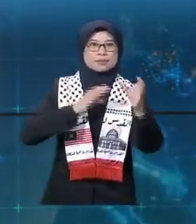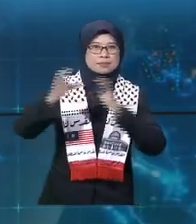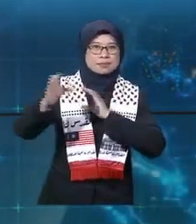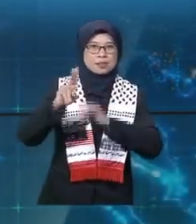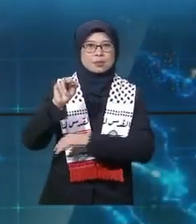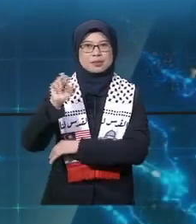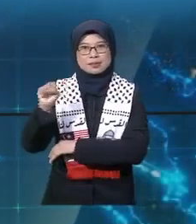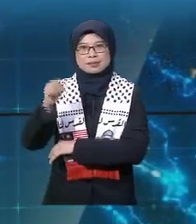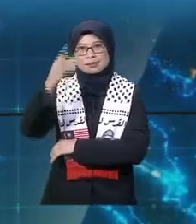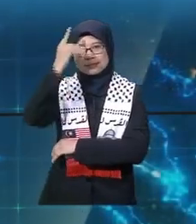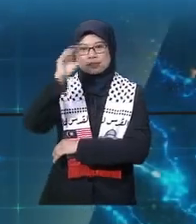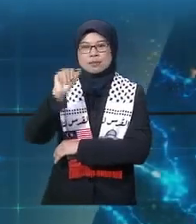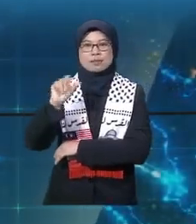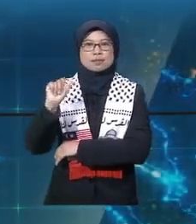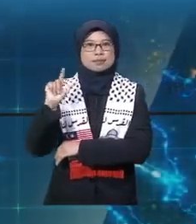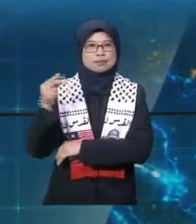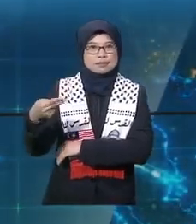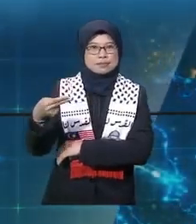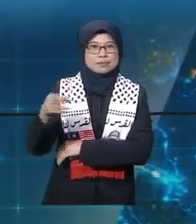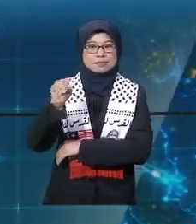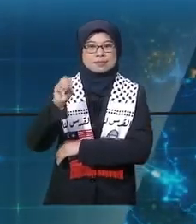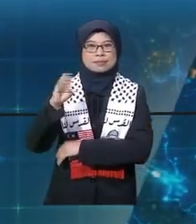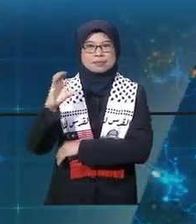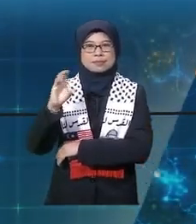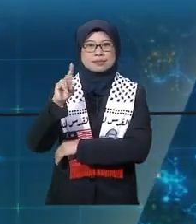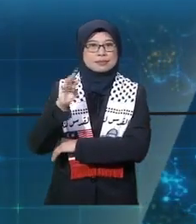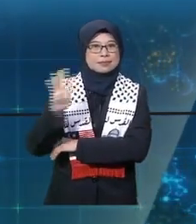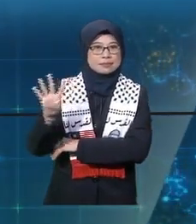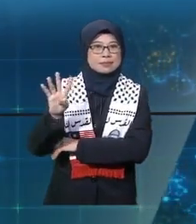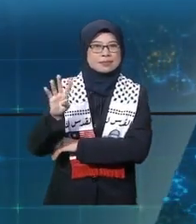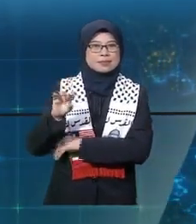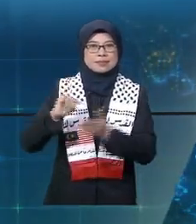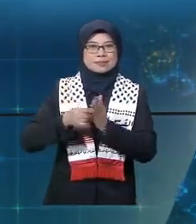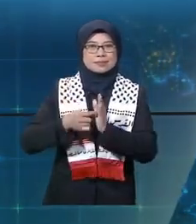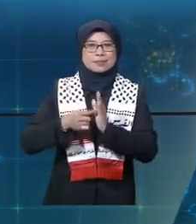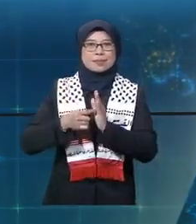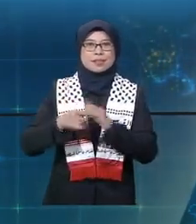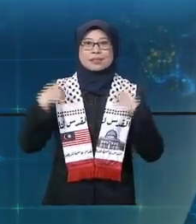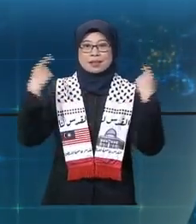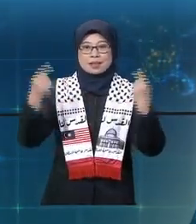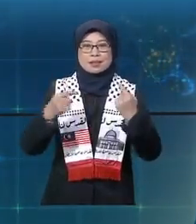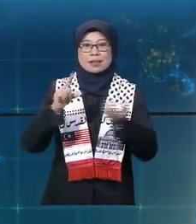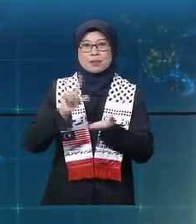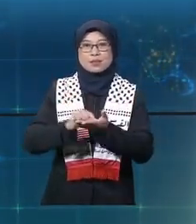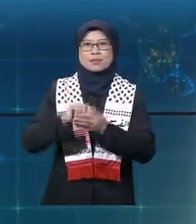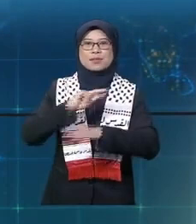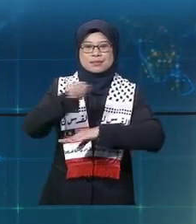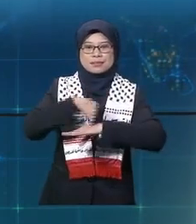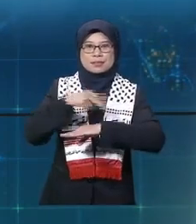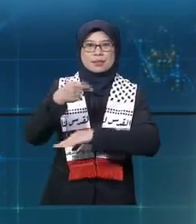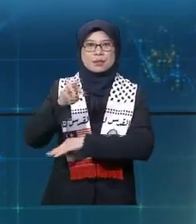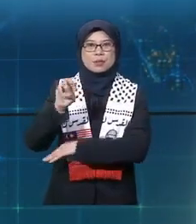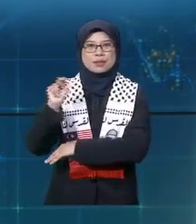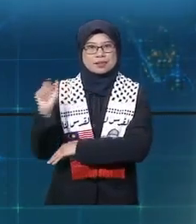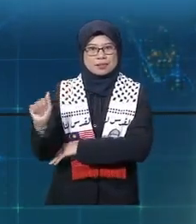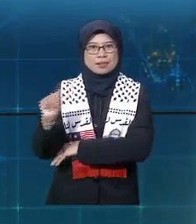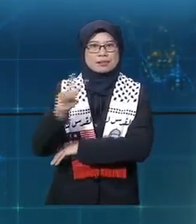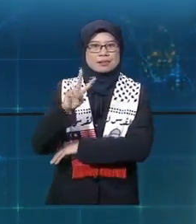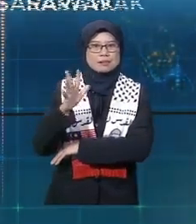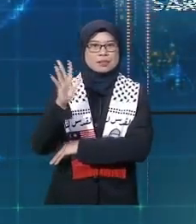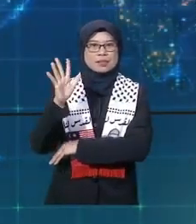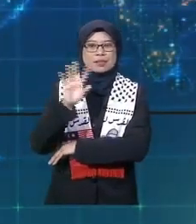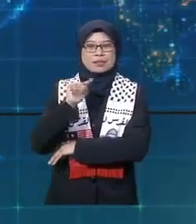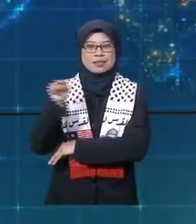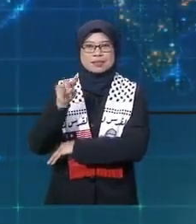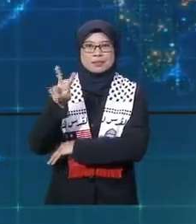UKAS, Dato' Abdullah Saidul berkata, SMEC 2024 akan berlangsung semasa sambutan Hari Wartawan Nasional Hawana pada